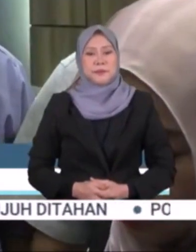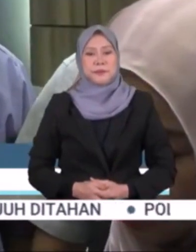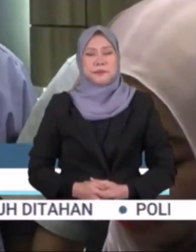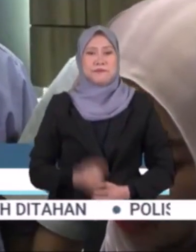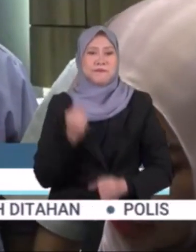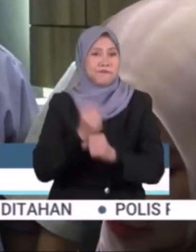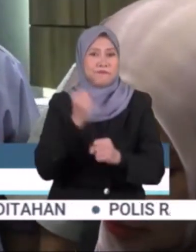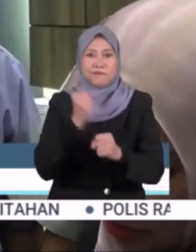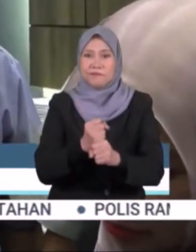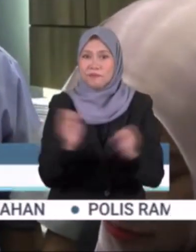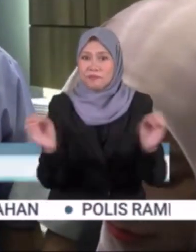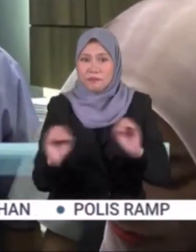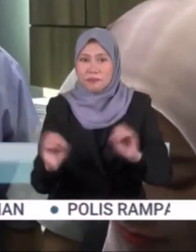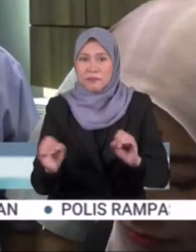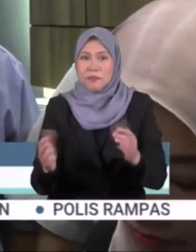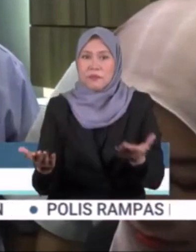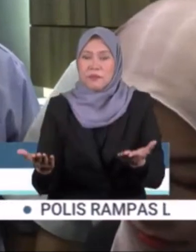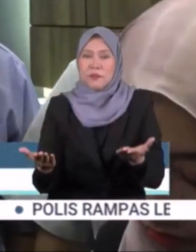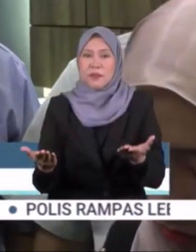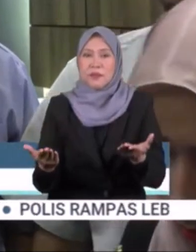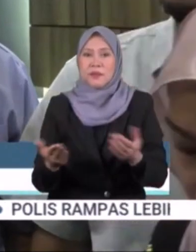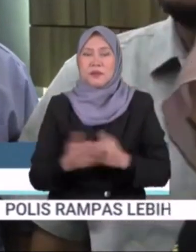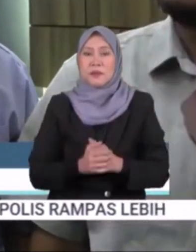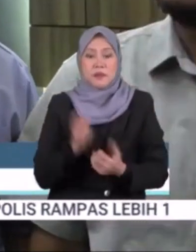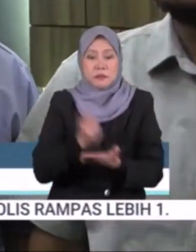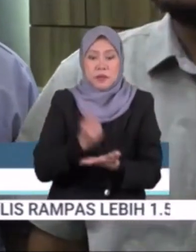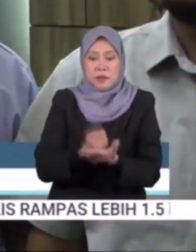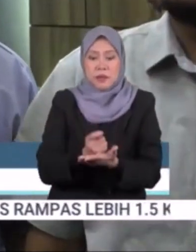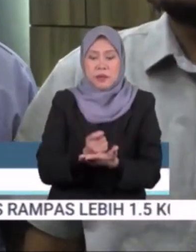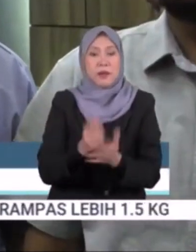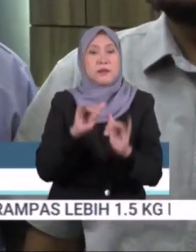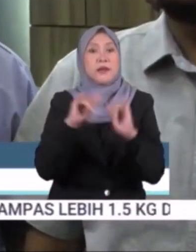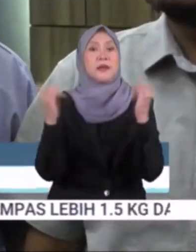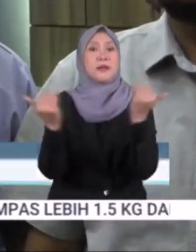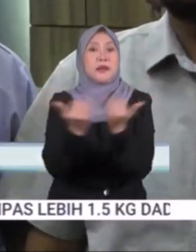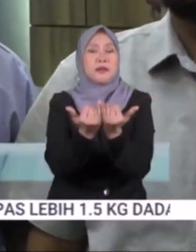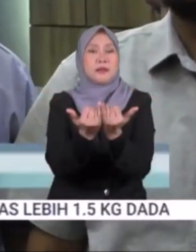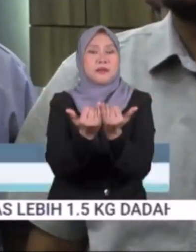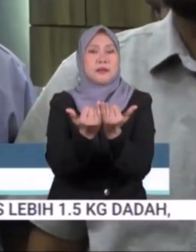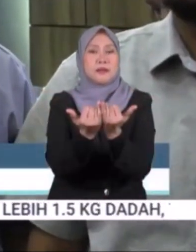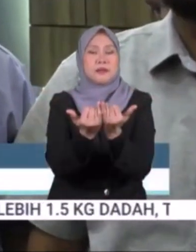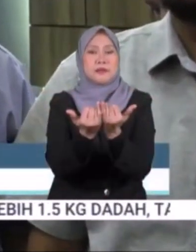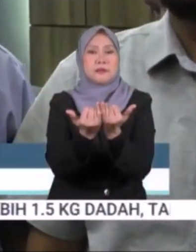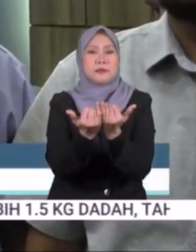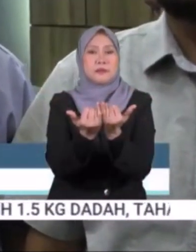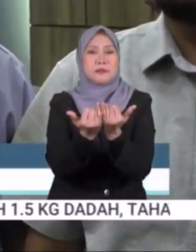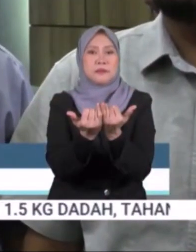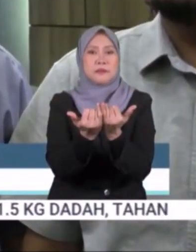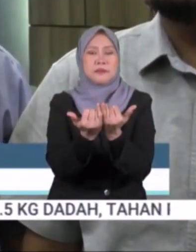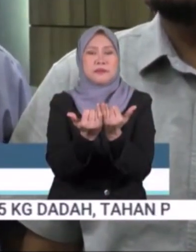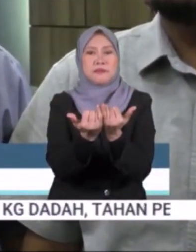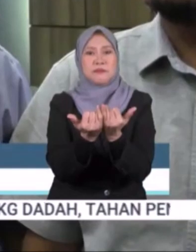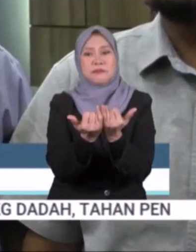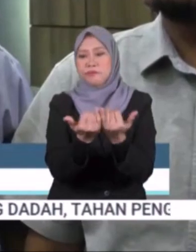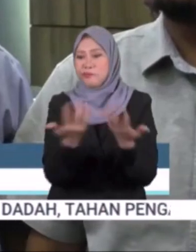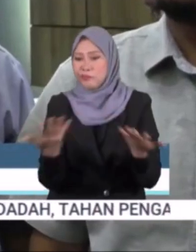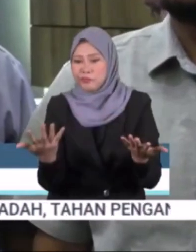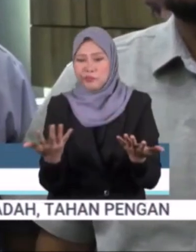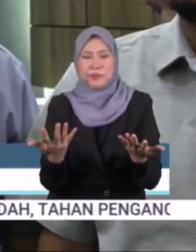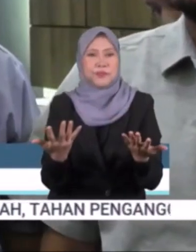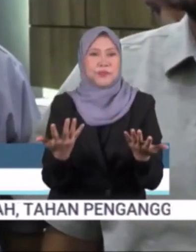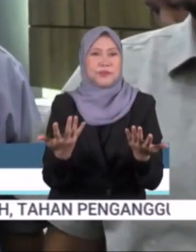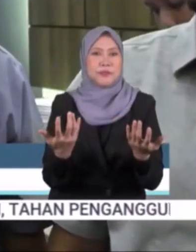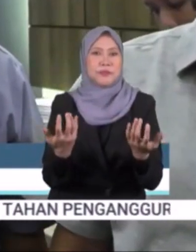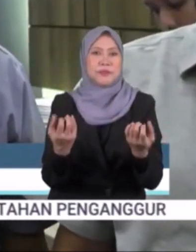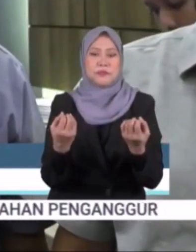Yang hilang pekerjaan, maksud hilang pekerjaan ni yang tiba-tiba syarikat perkilangan tutup, habis dia pekerjaan. Katalah dia ada kilang tu